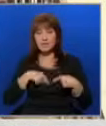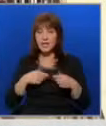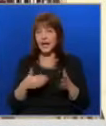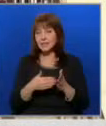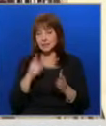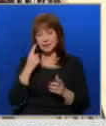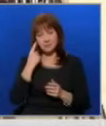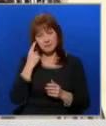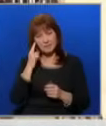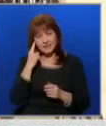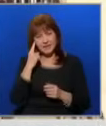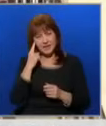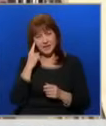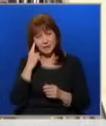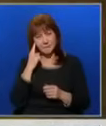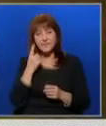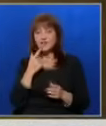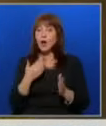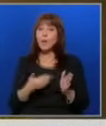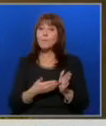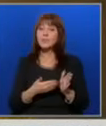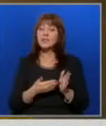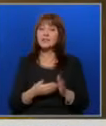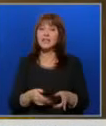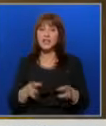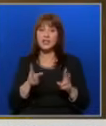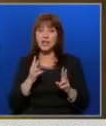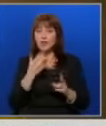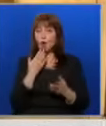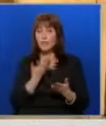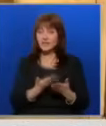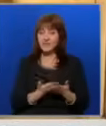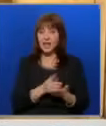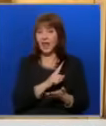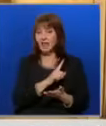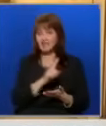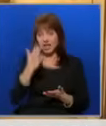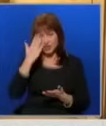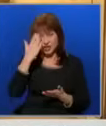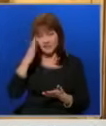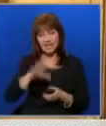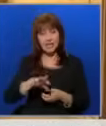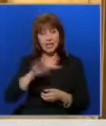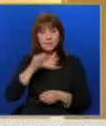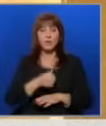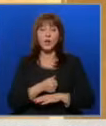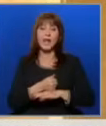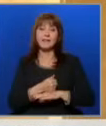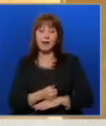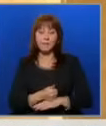в опорочаването на вота. В мотивите към решението да бъде обявен за недействителен избора на кмет на